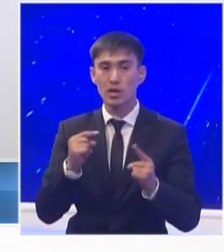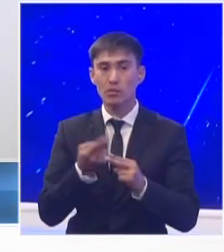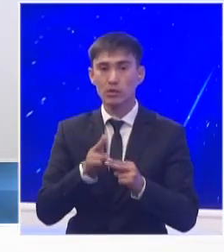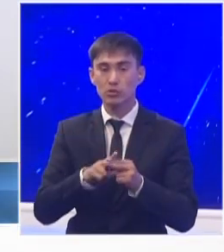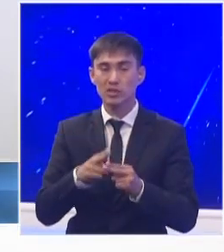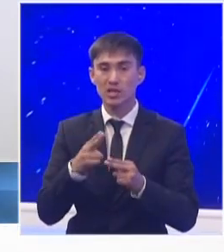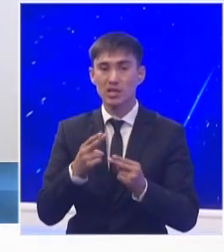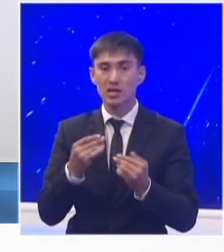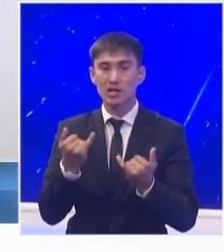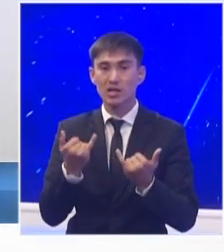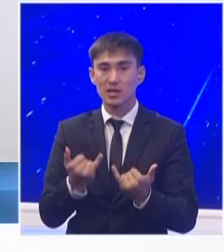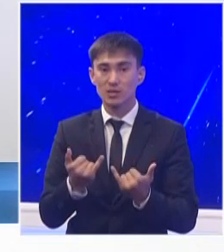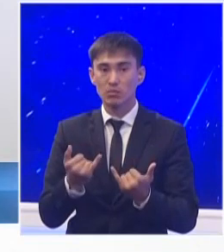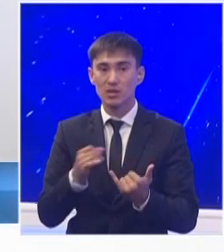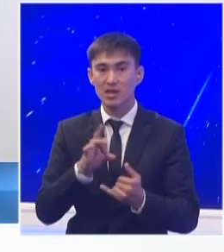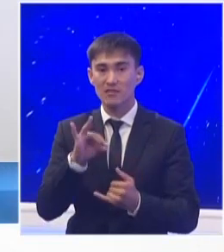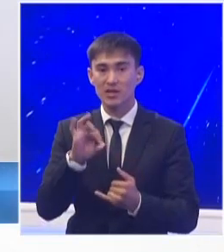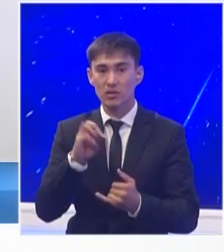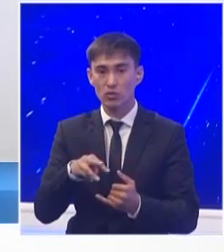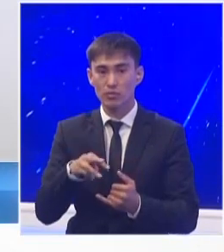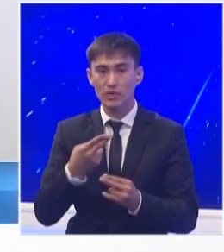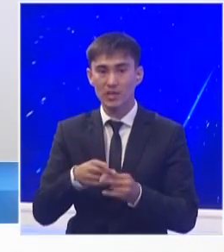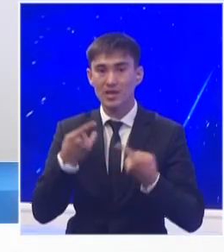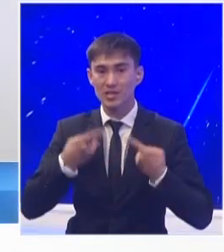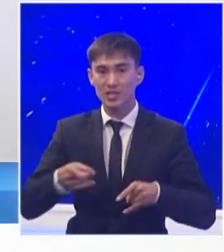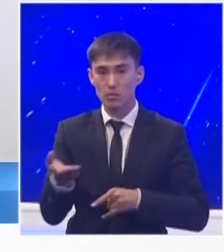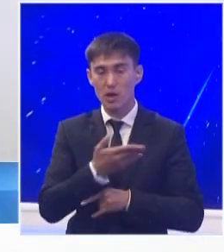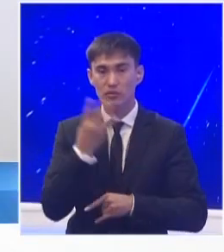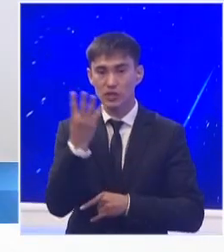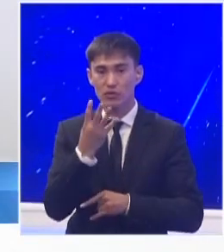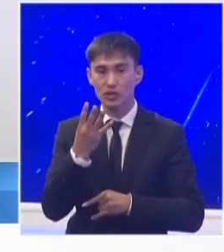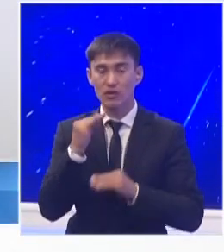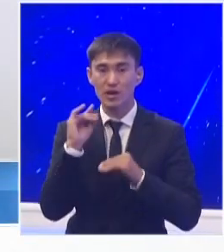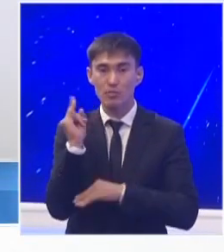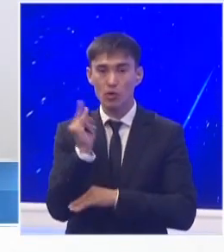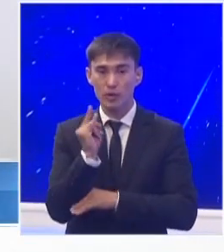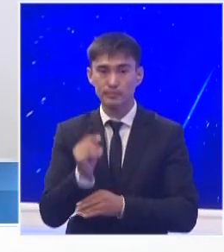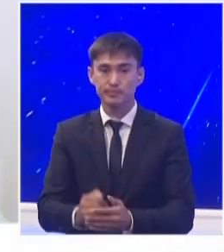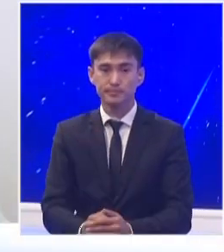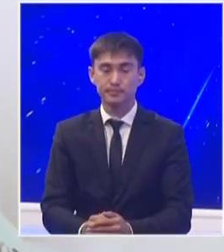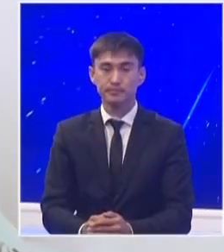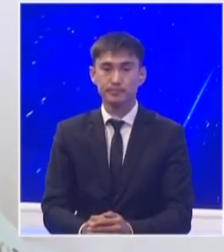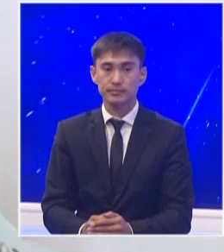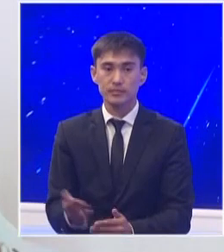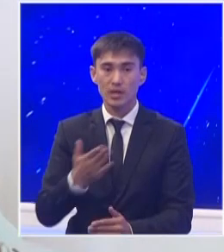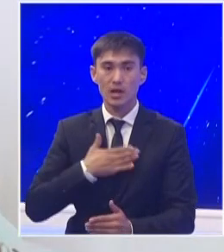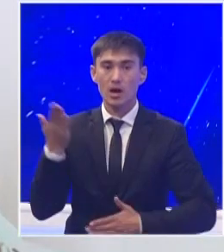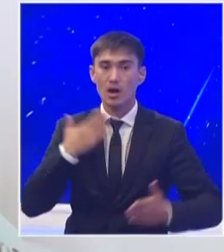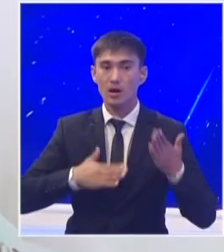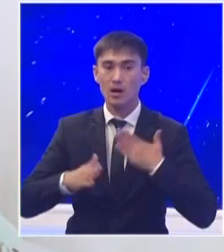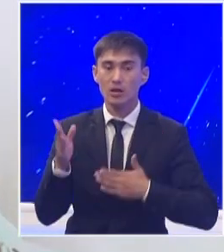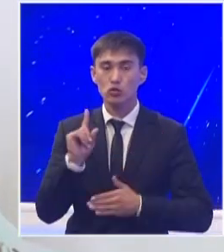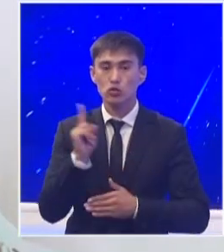это был референдум и рождение моего 4-го ребенка. Я очень рада,